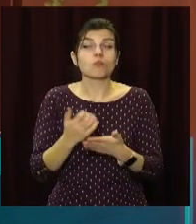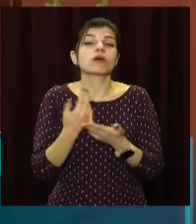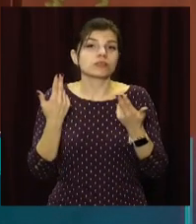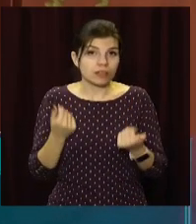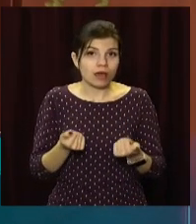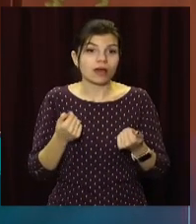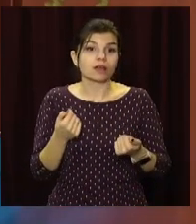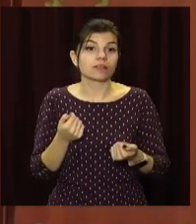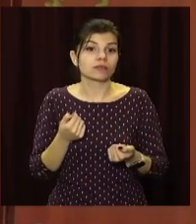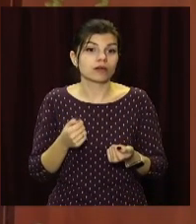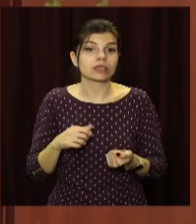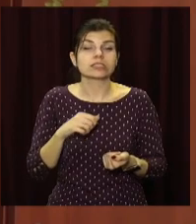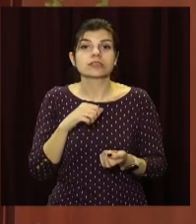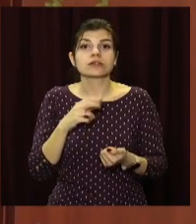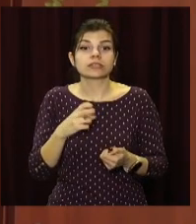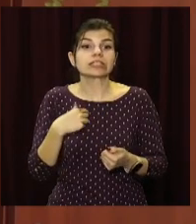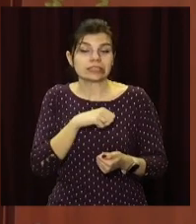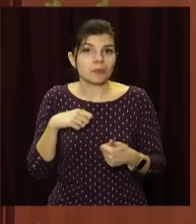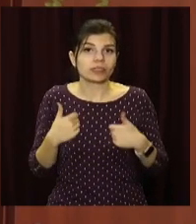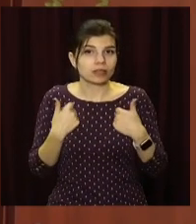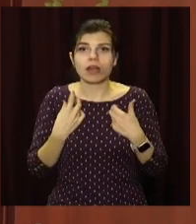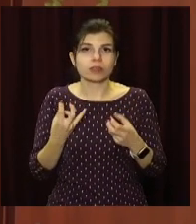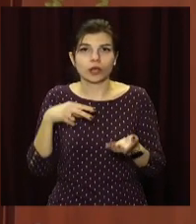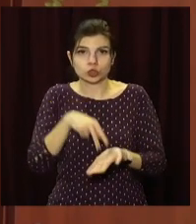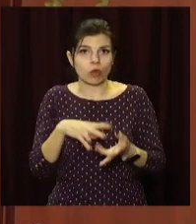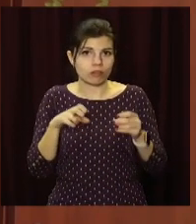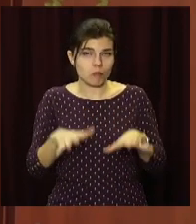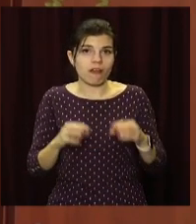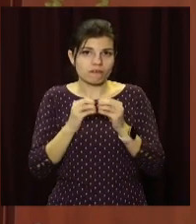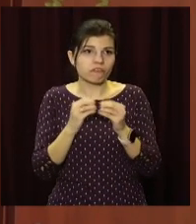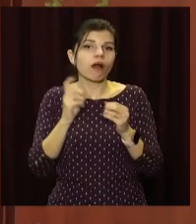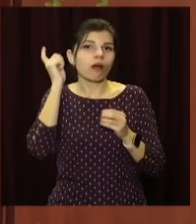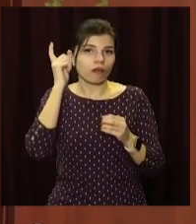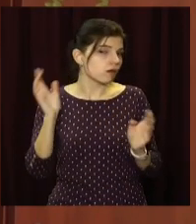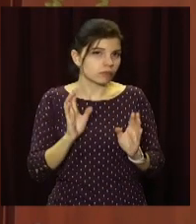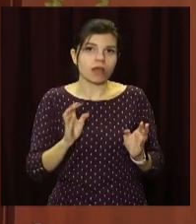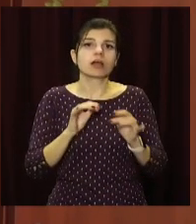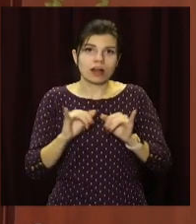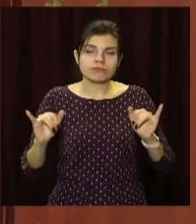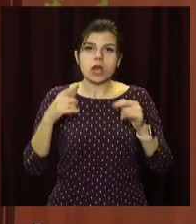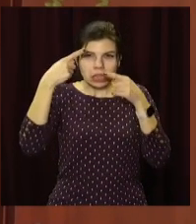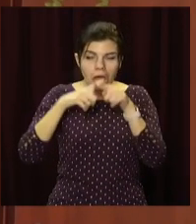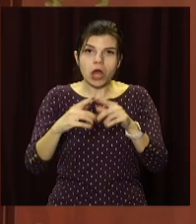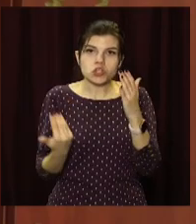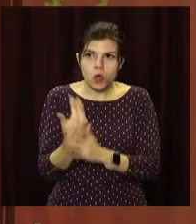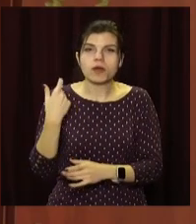звісно, сама стараюсь не стояти на місці і розвиватися, постійно освоюючи